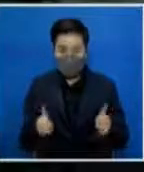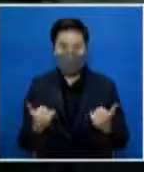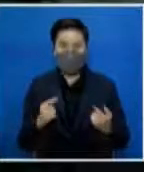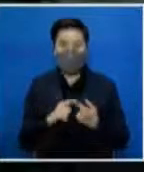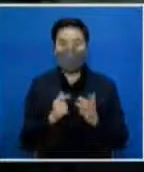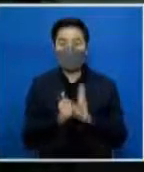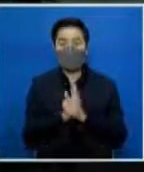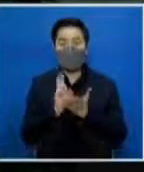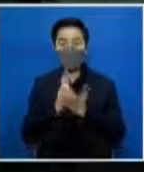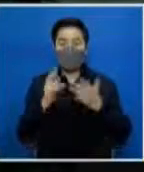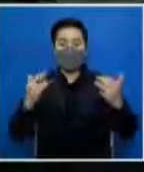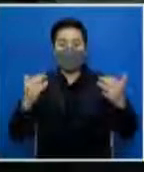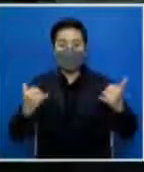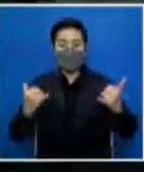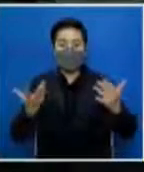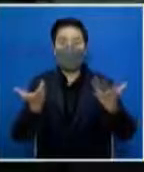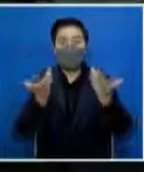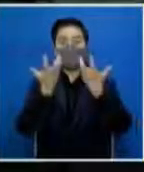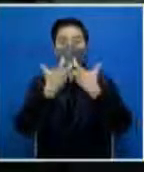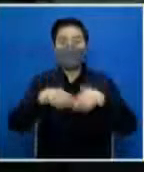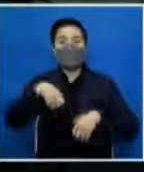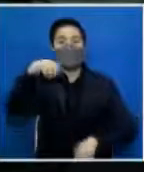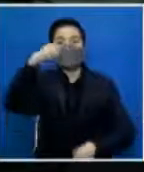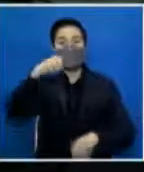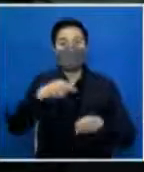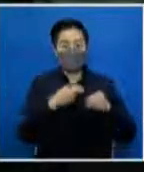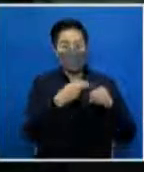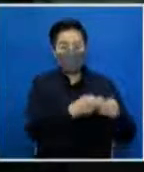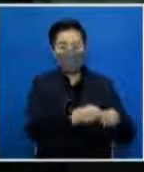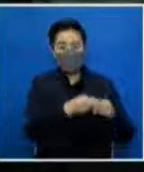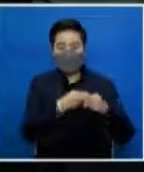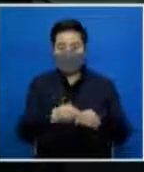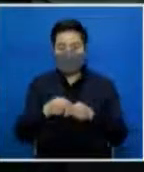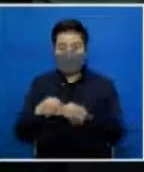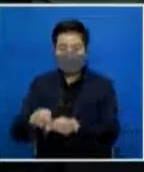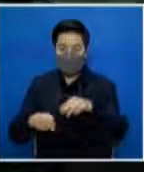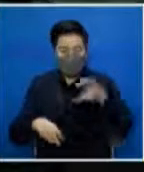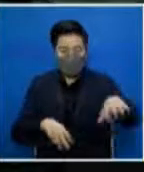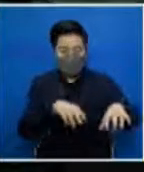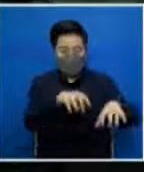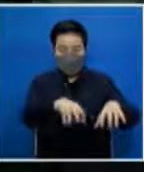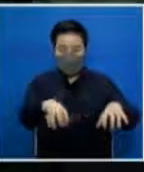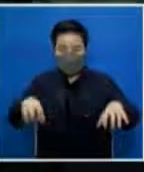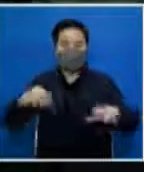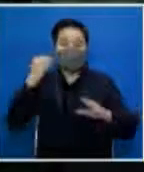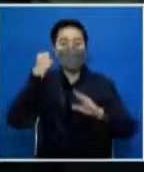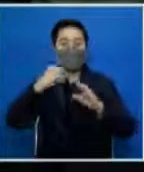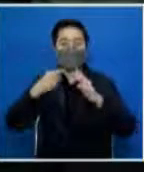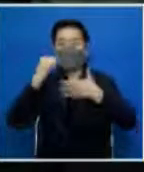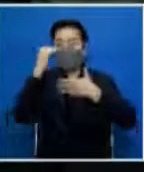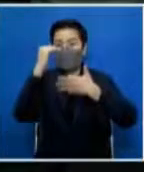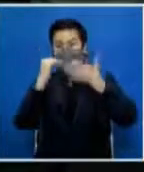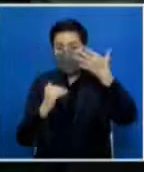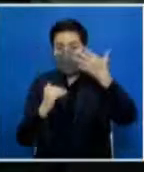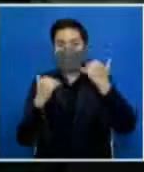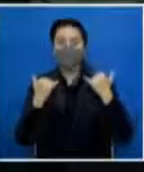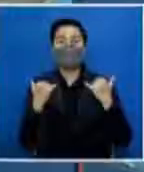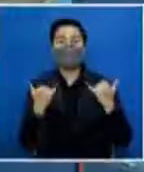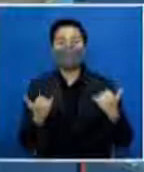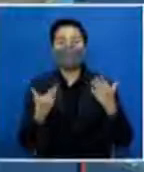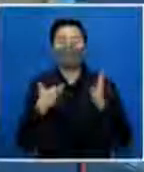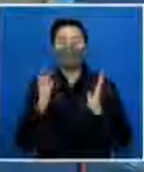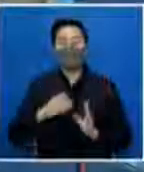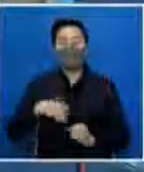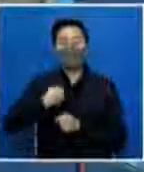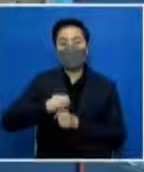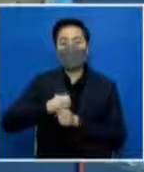การออกรางวัลในครั้งนี้จะใช้เครื่องออกรางวัลไฟฟ้าอัตโนมัติทำการออกรางวัลทุกรางวัลและจะมีพนักงาน